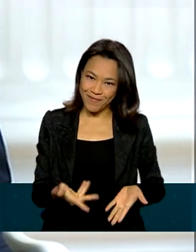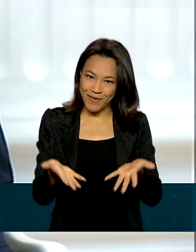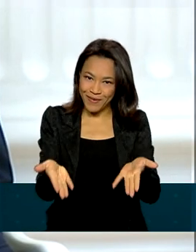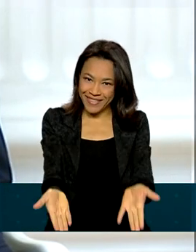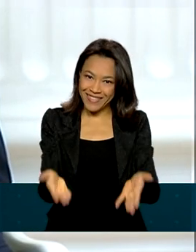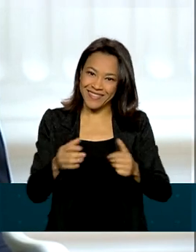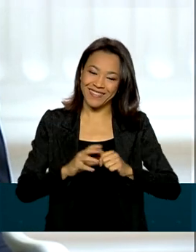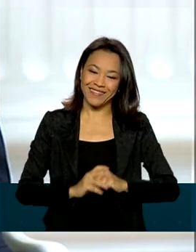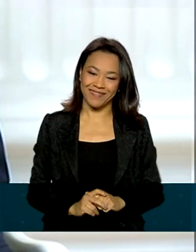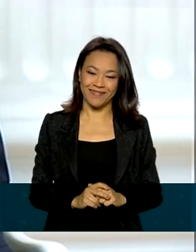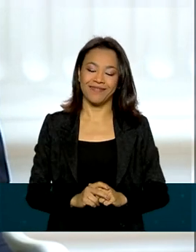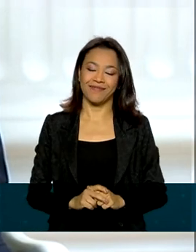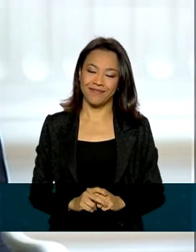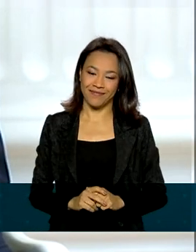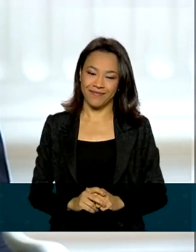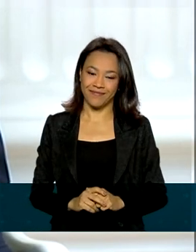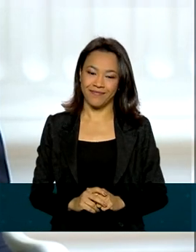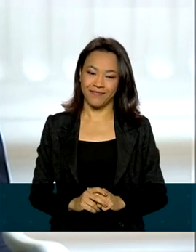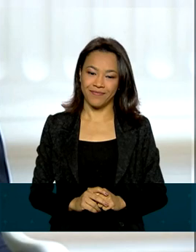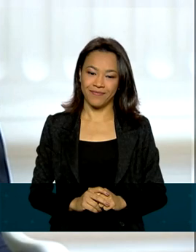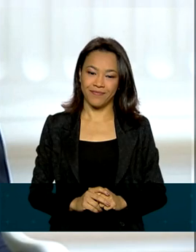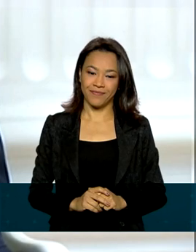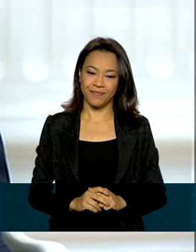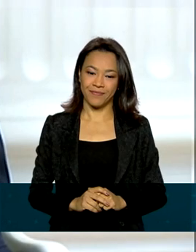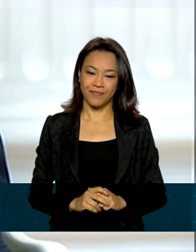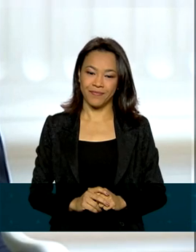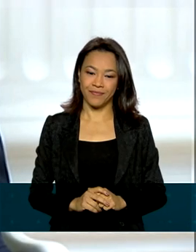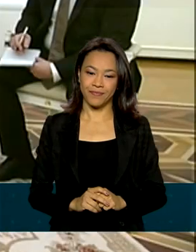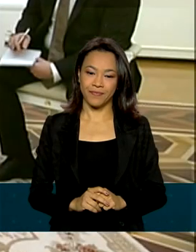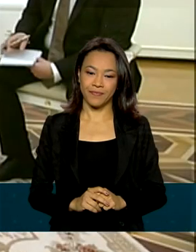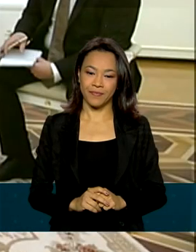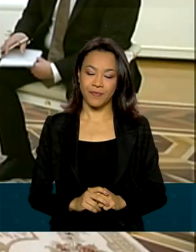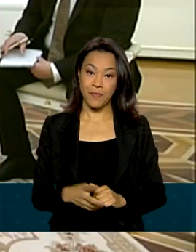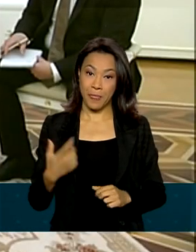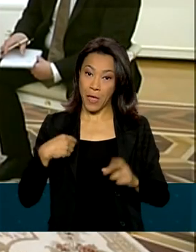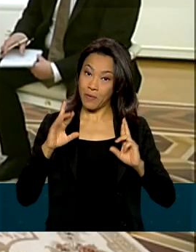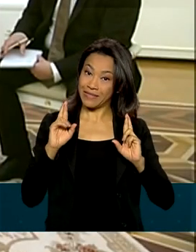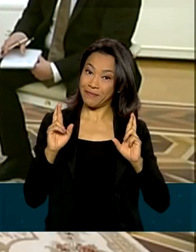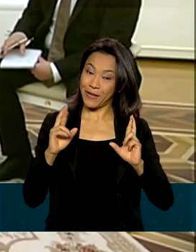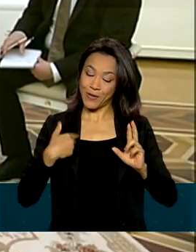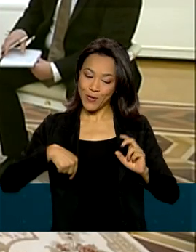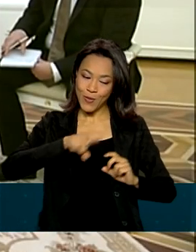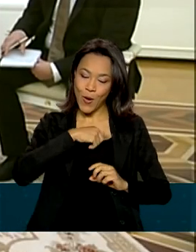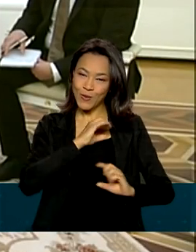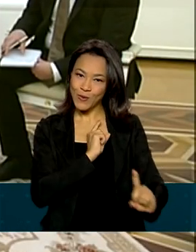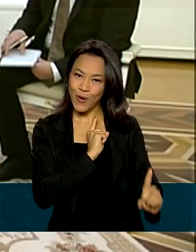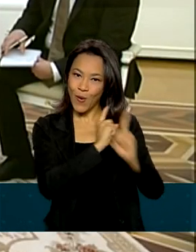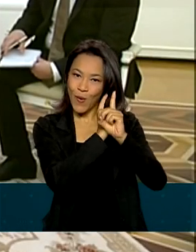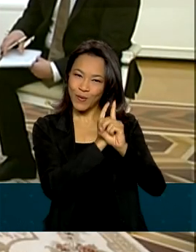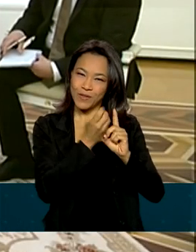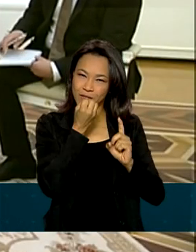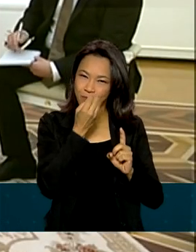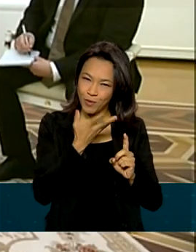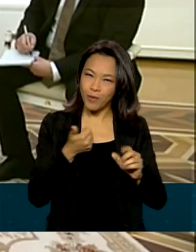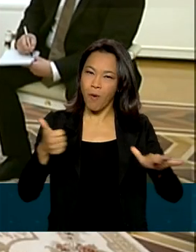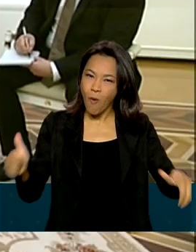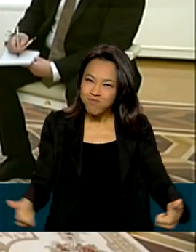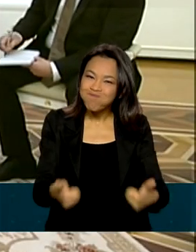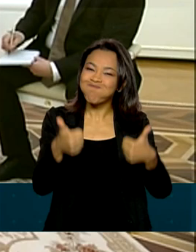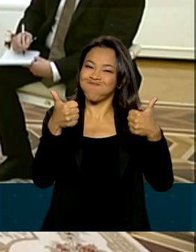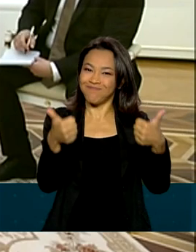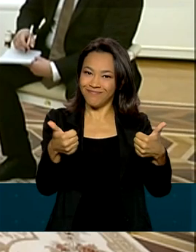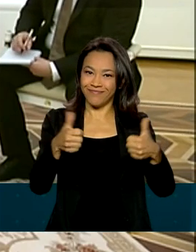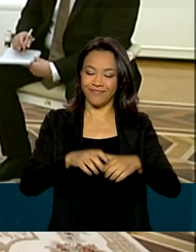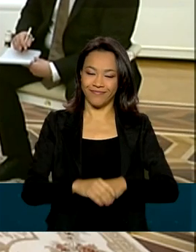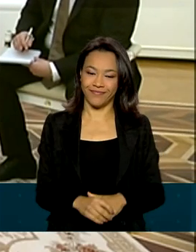И надеюсь, что встреча будет полезной. Espero que o nosso encontro seja produtivo. Тем